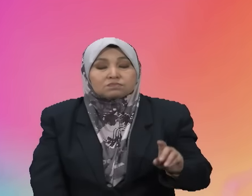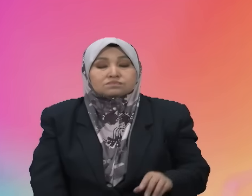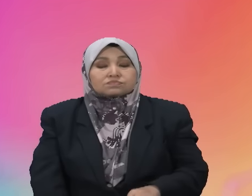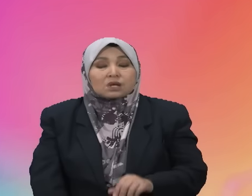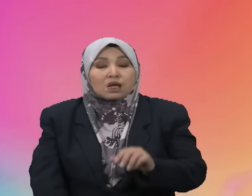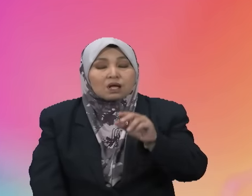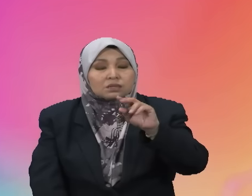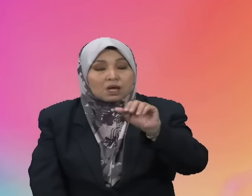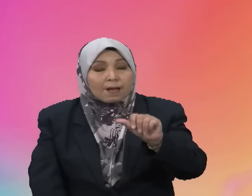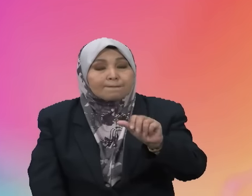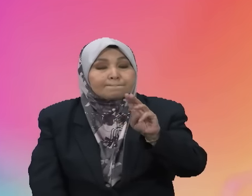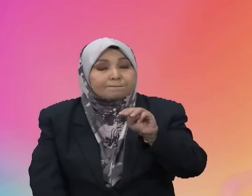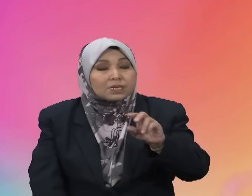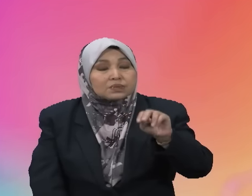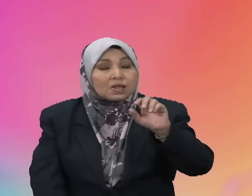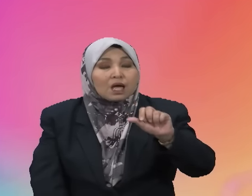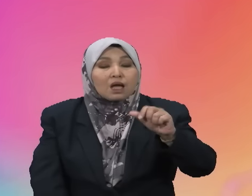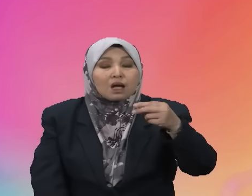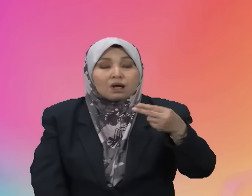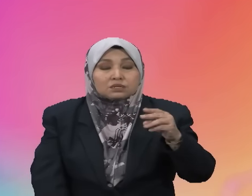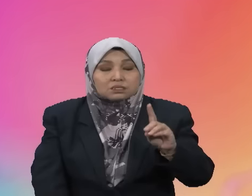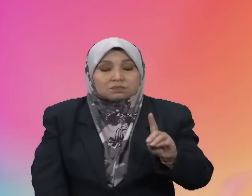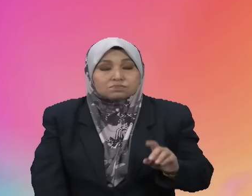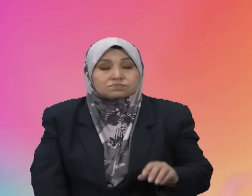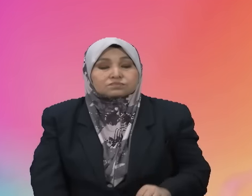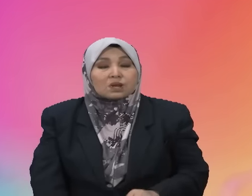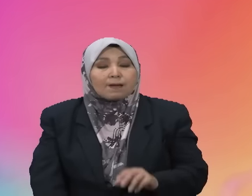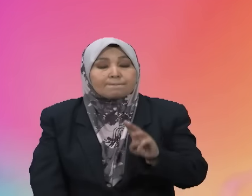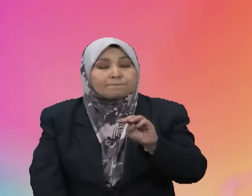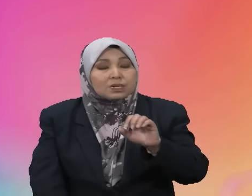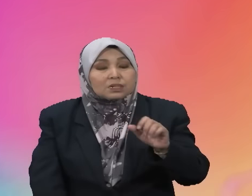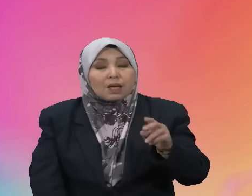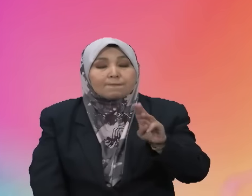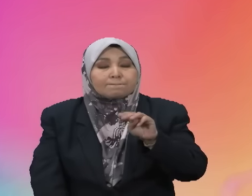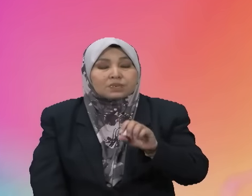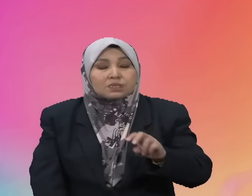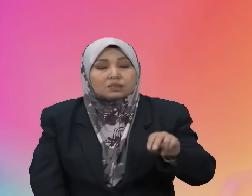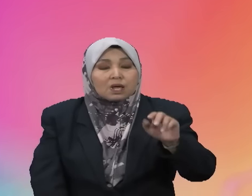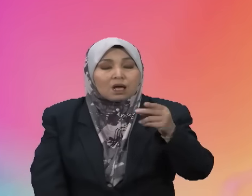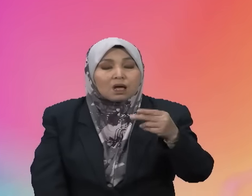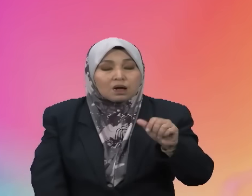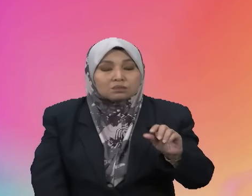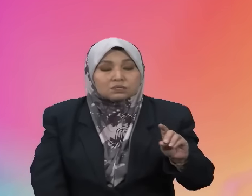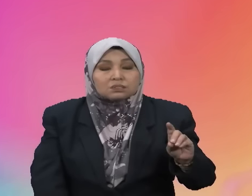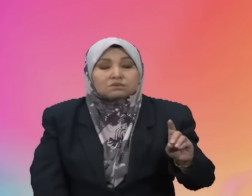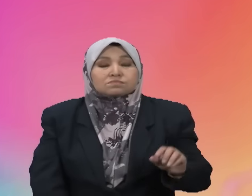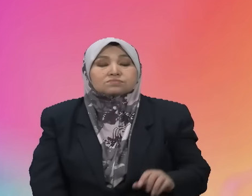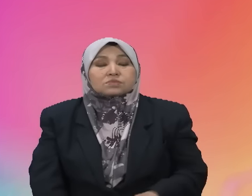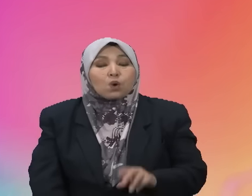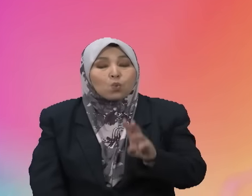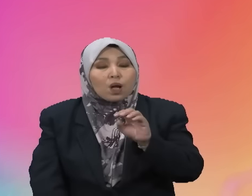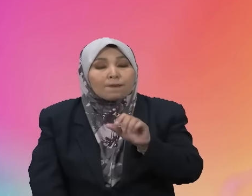Min ahd. Ini dua je. Min ahd. 1 2. Min ahd. Wa